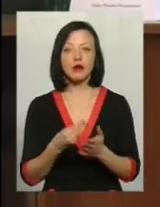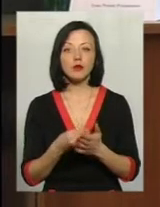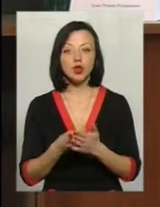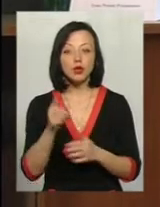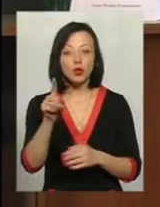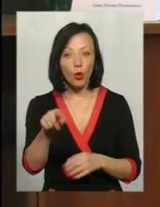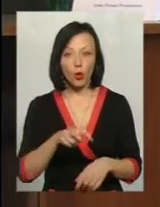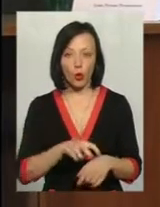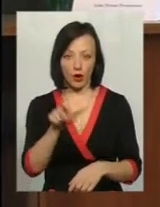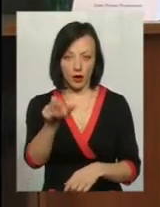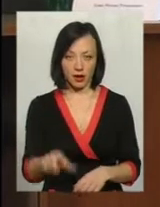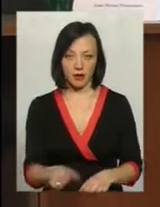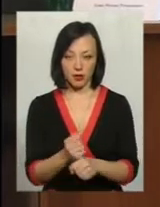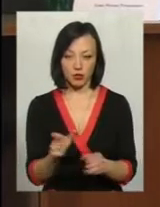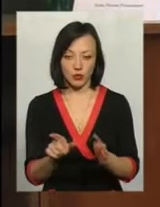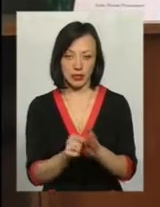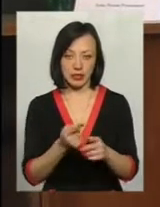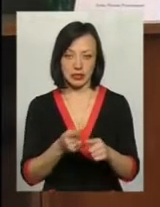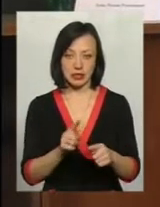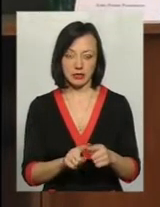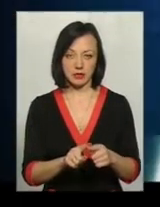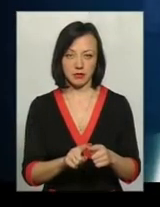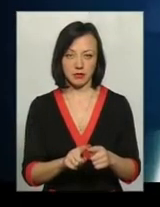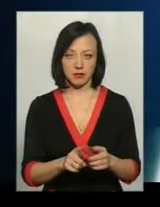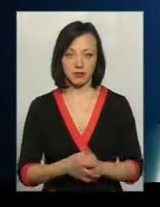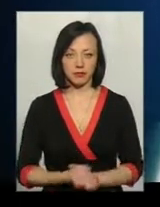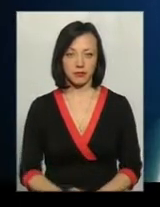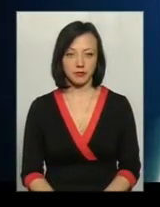того лікаря, який буде працювати в цьому проєкті.